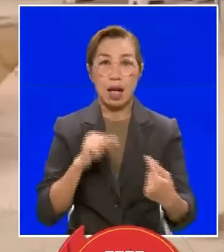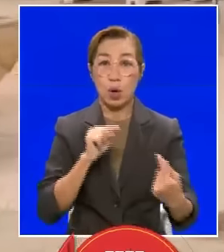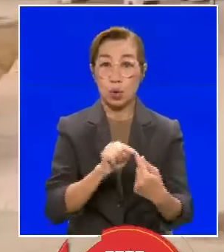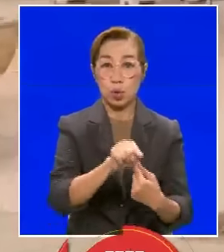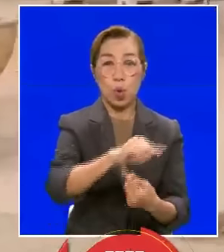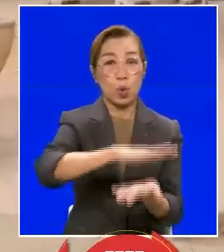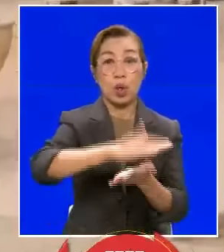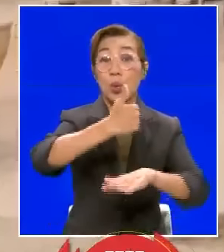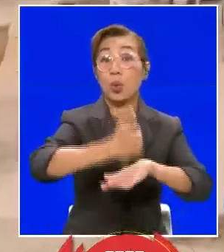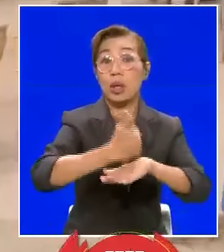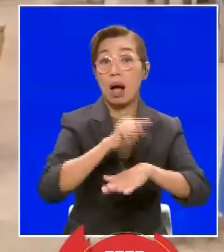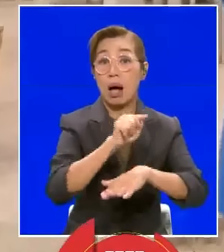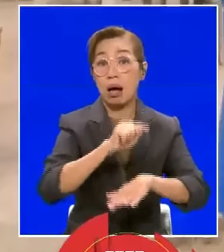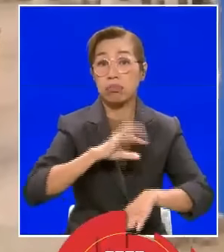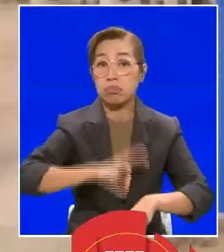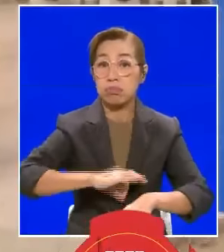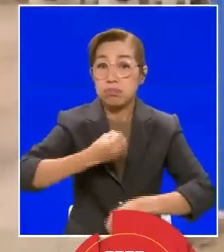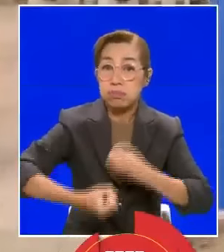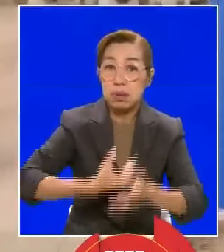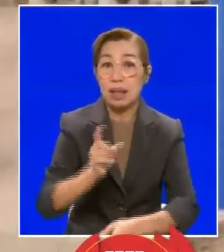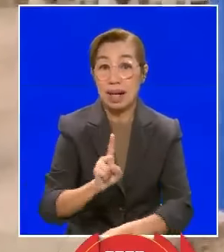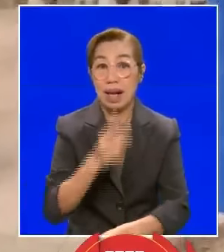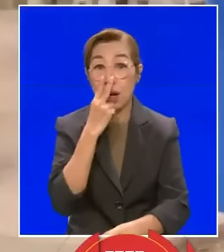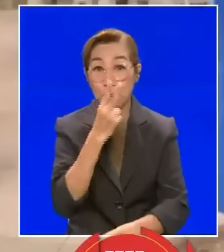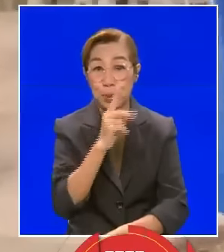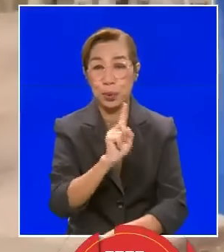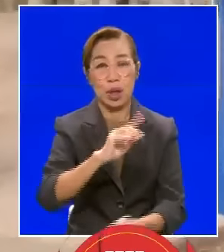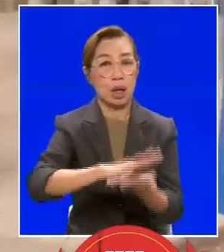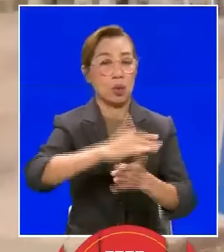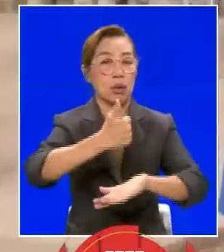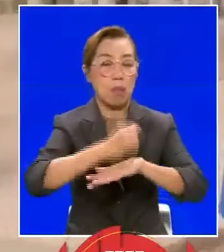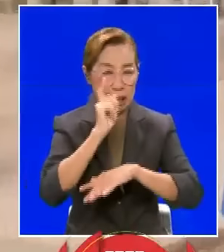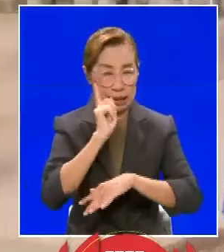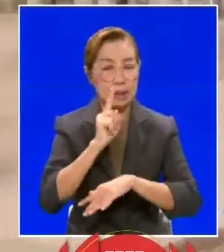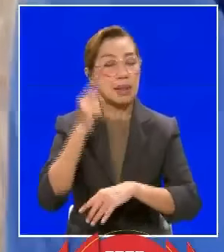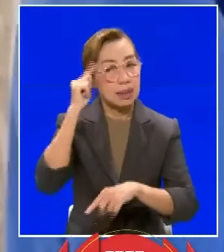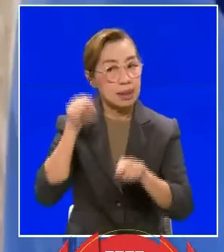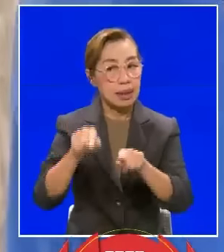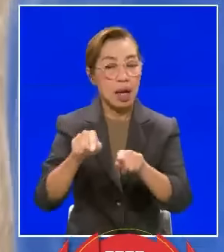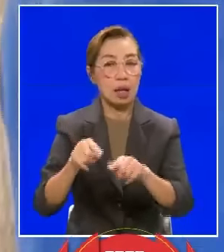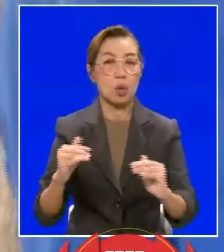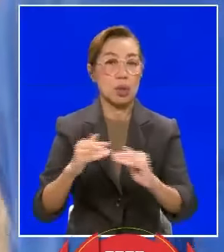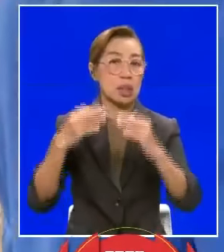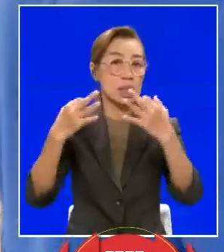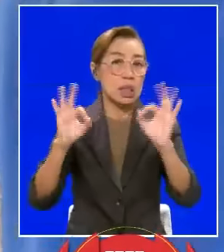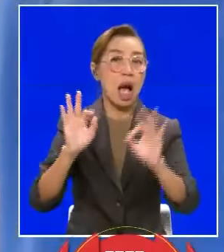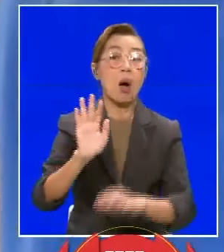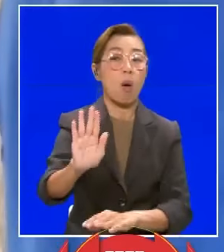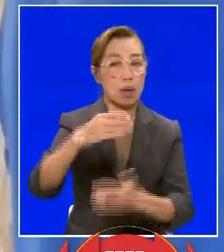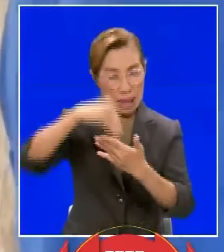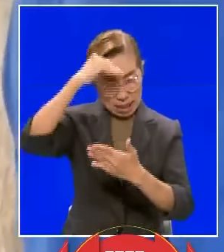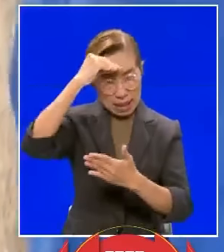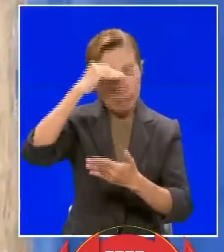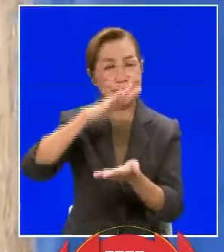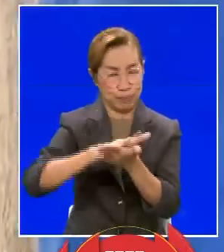ของผู้อำนวยการโรงเรียนบุญวัฒนาค่ะคุณวิเชียรทองคลี่ก็บอกว่าโรงเรียนเนี่ยให้ความสำคัญกับสิทธิเสรีภาพของนักเรียนมาโดยตลอดเล